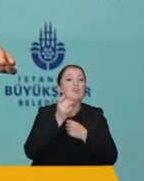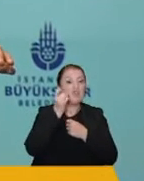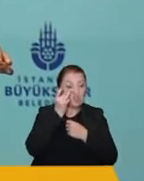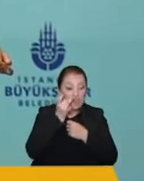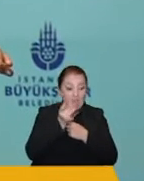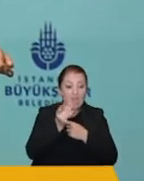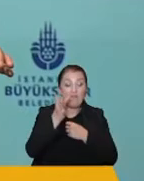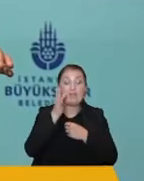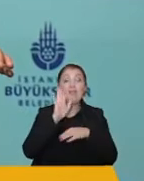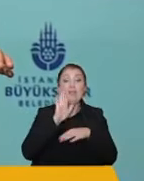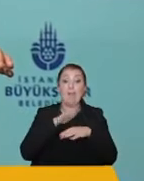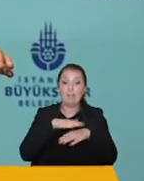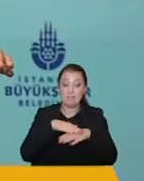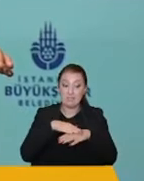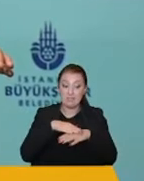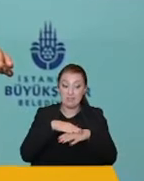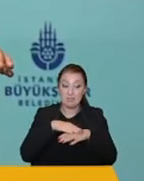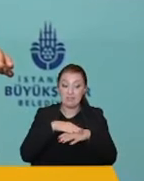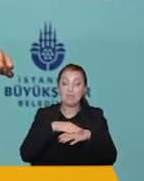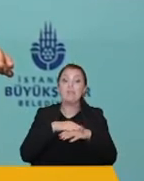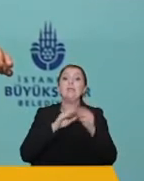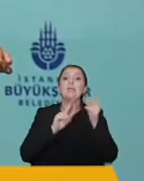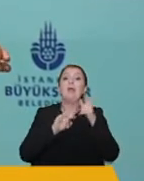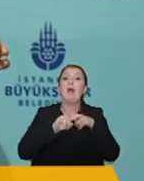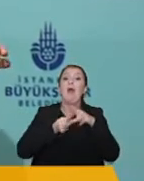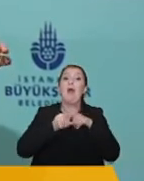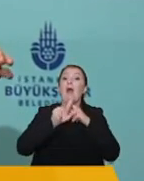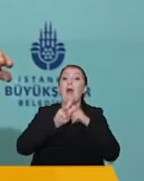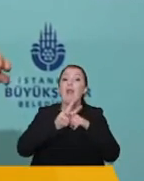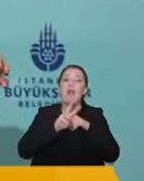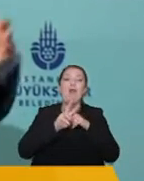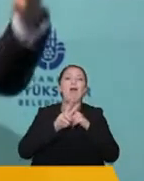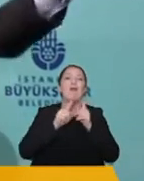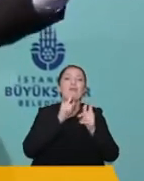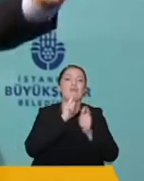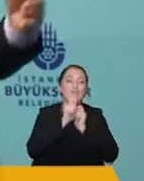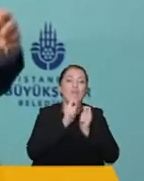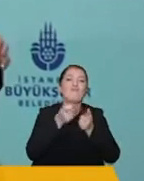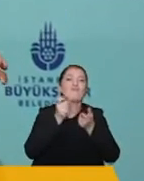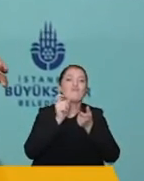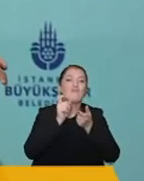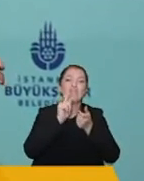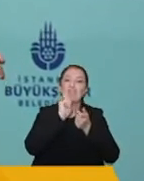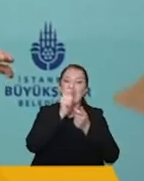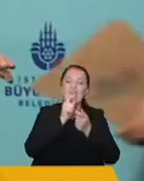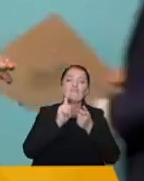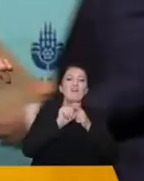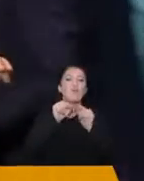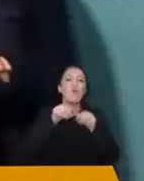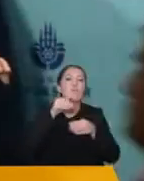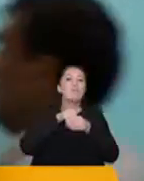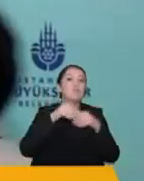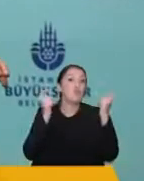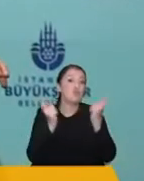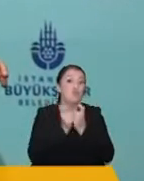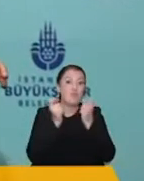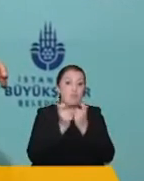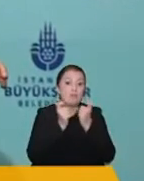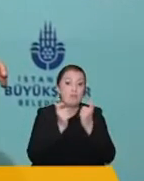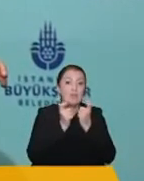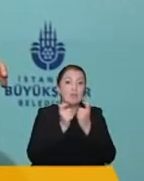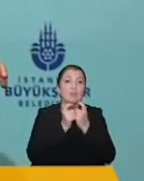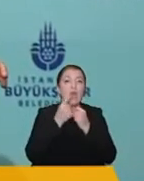Şeffaflığın uygulanması, ihalenin ve bu meclis toplantılarının